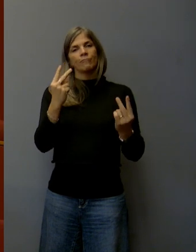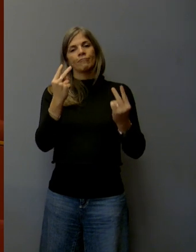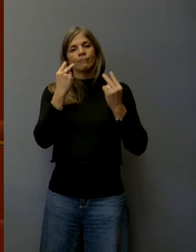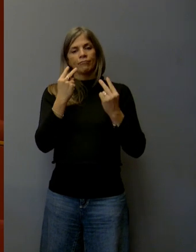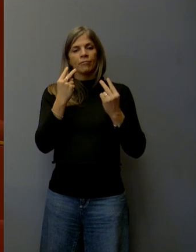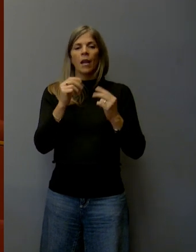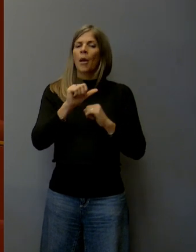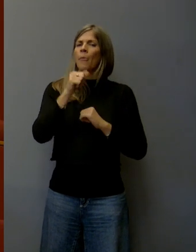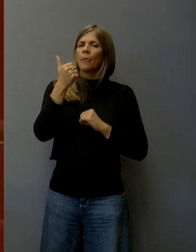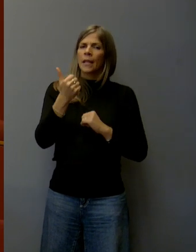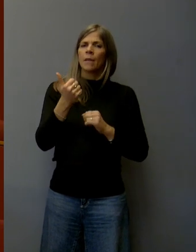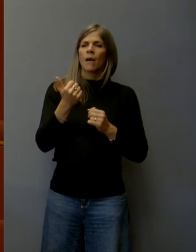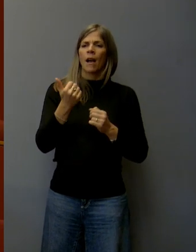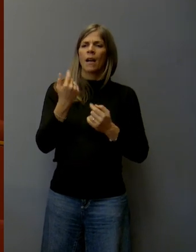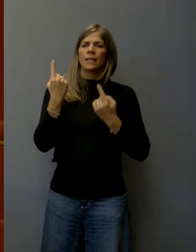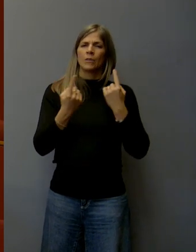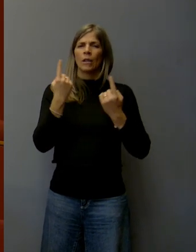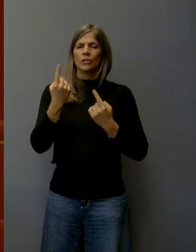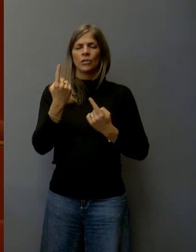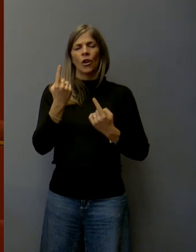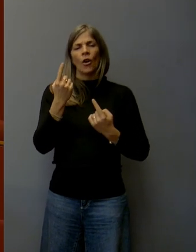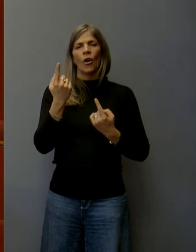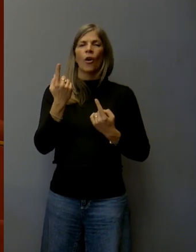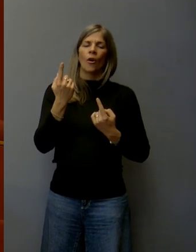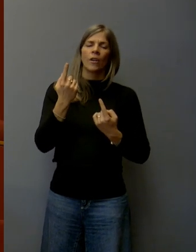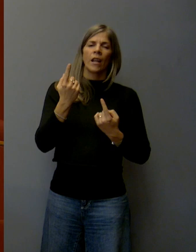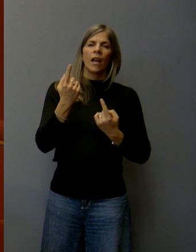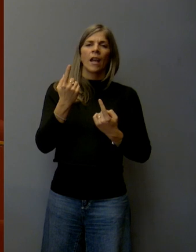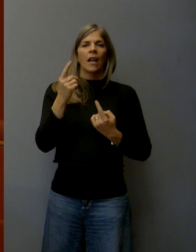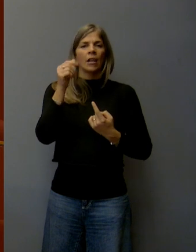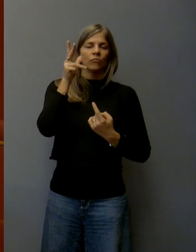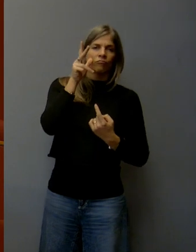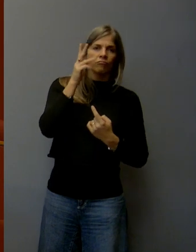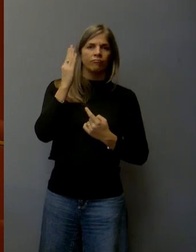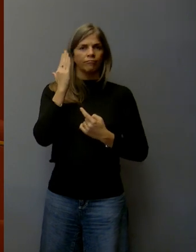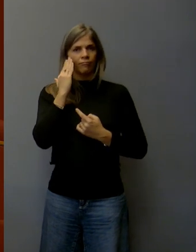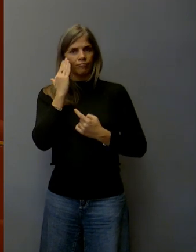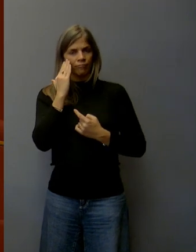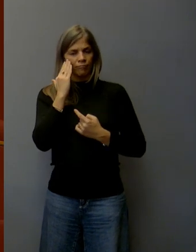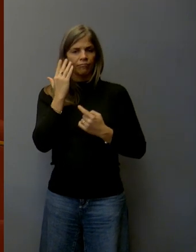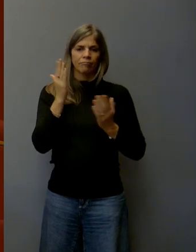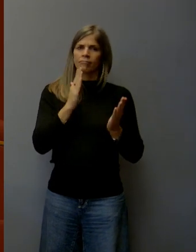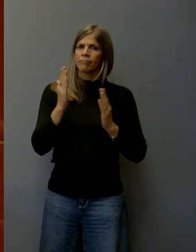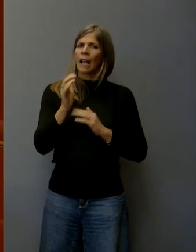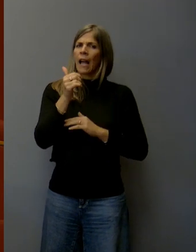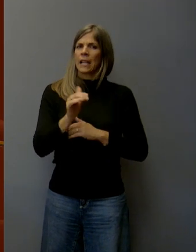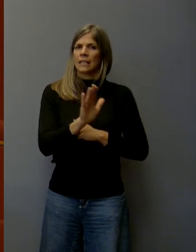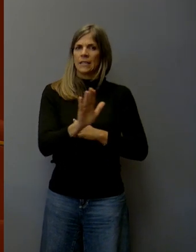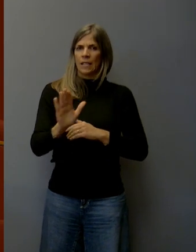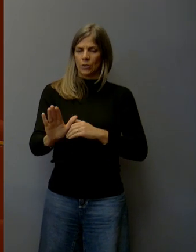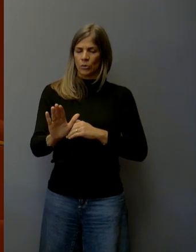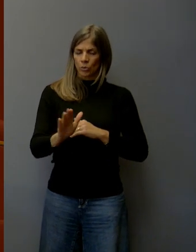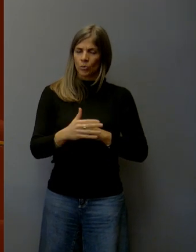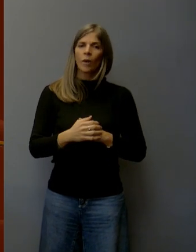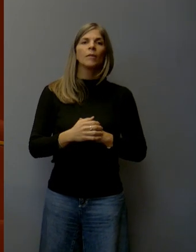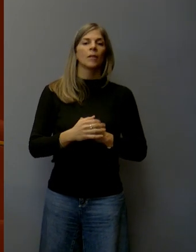ne abbiamo parlato tante volte e cioè il rispetto dovuto a qualunque cittadino cittadina per quelle che sono le proprie individualità